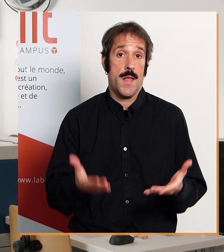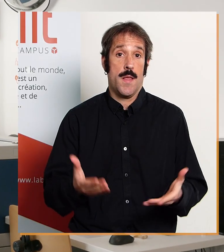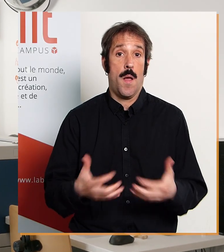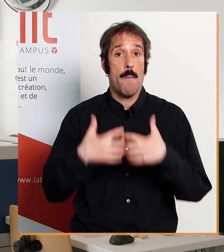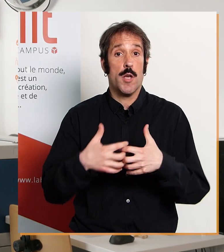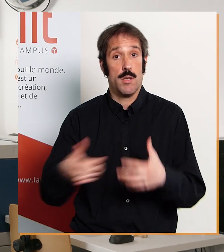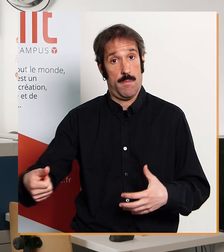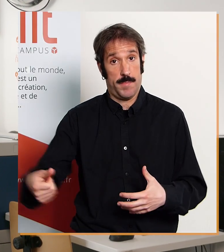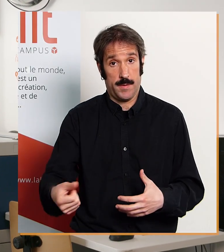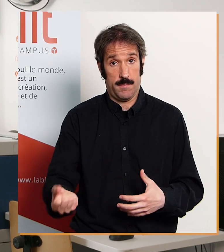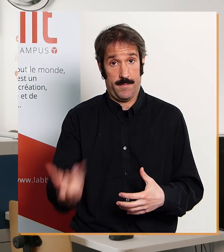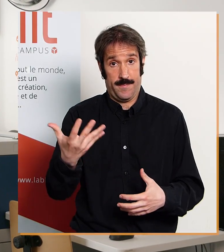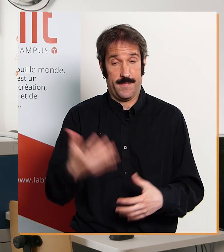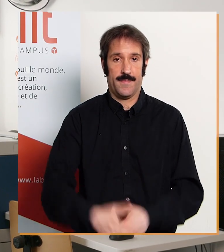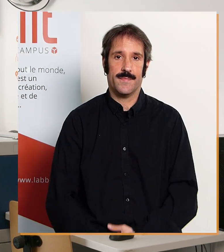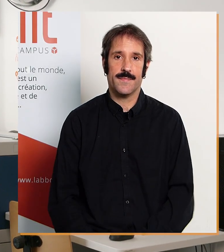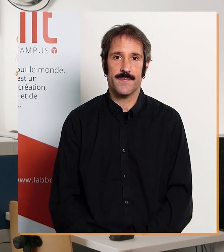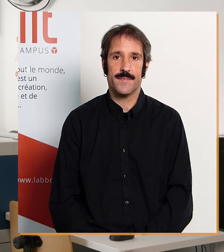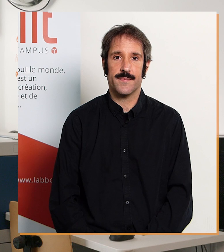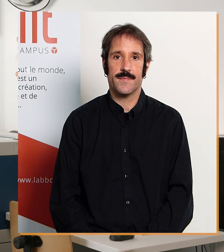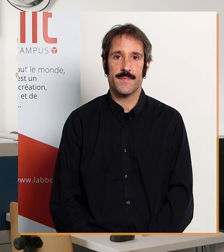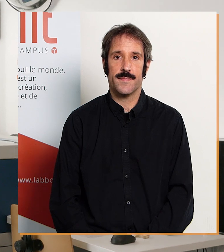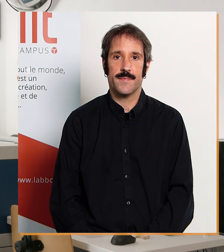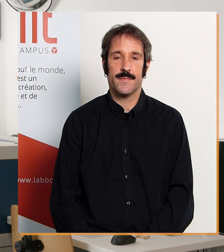Il me reste à allumer la machine ici.